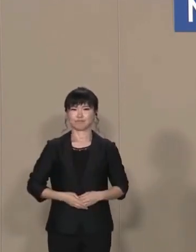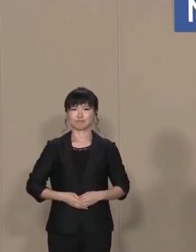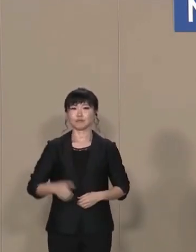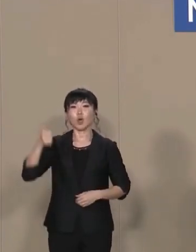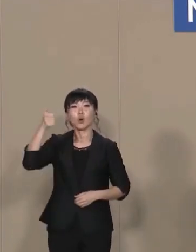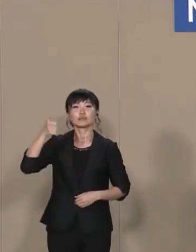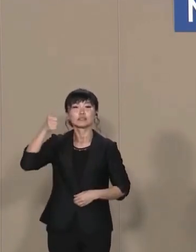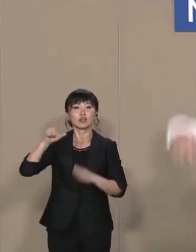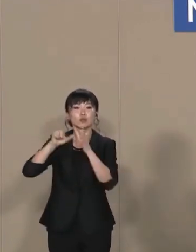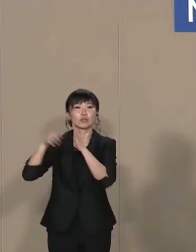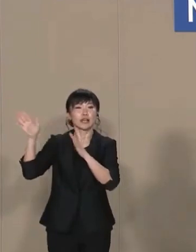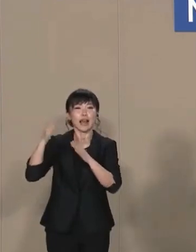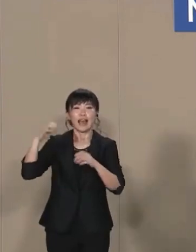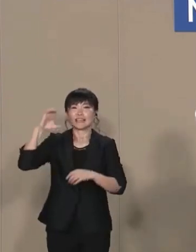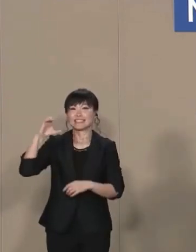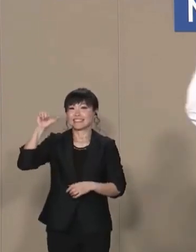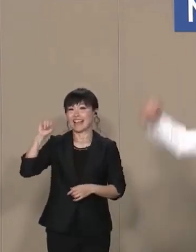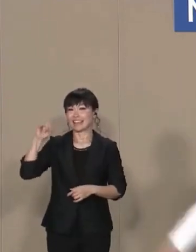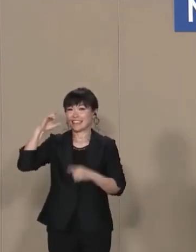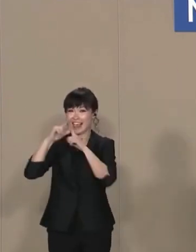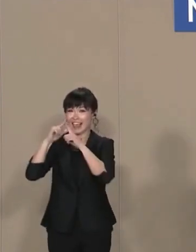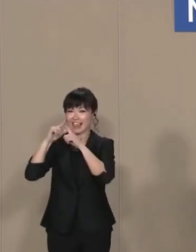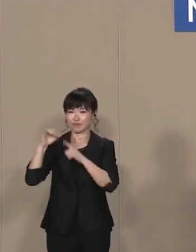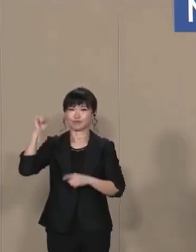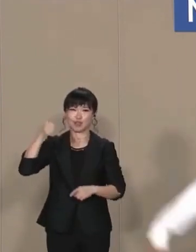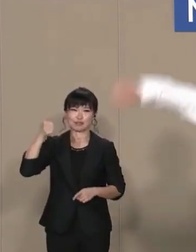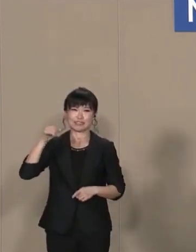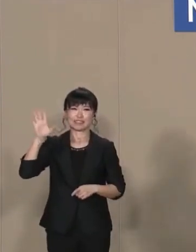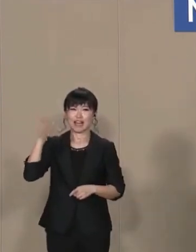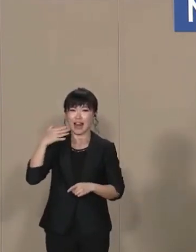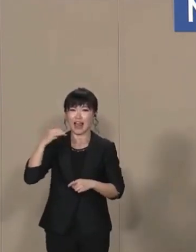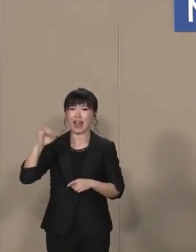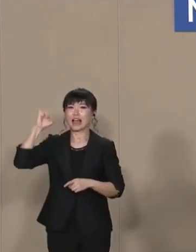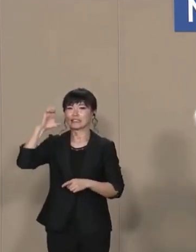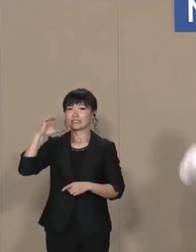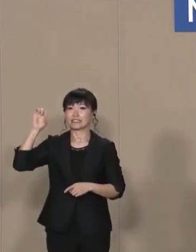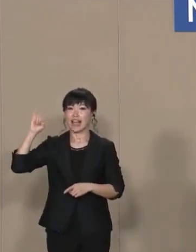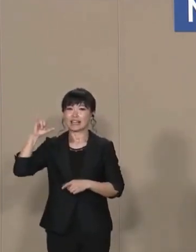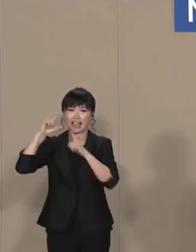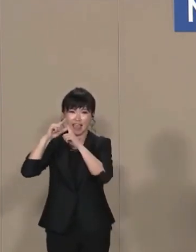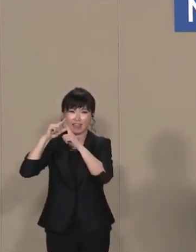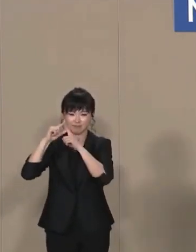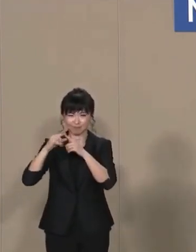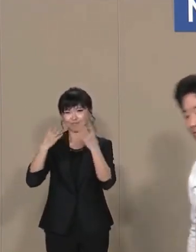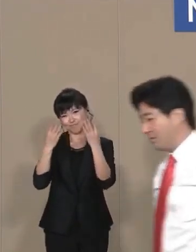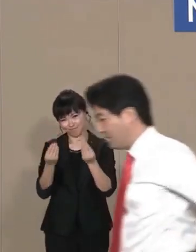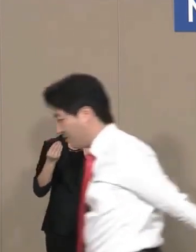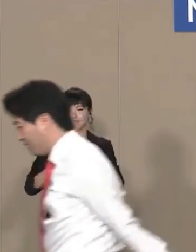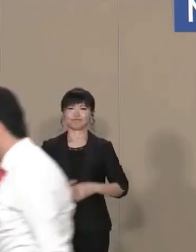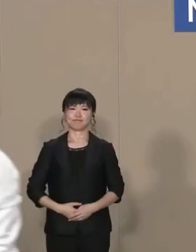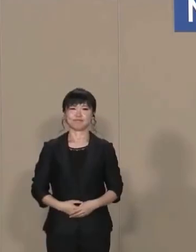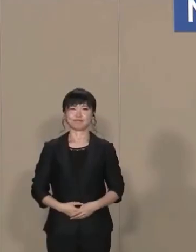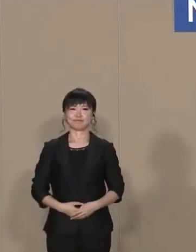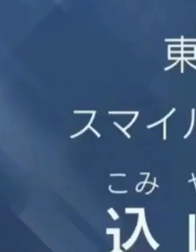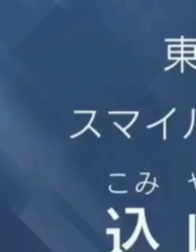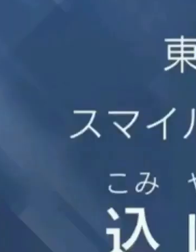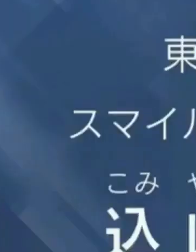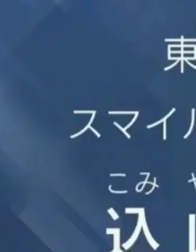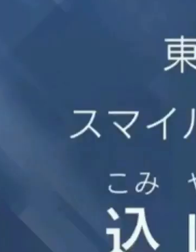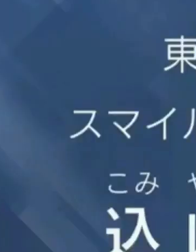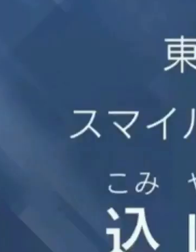じいちゃんの代から cia おじいちゃんの代から cia ジェン次